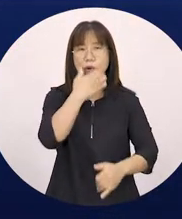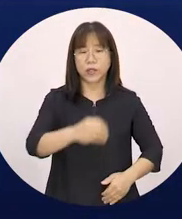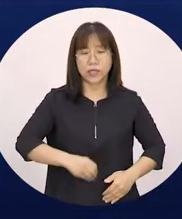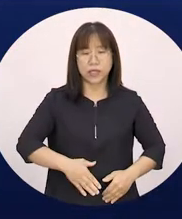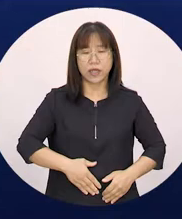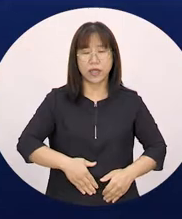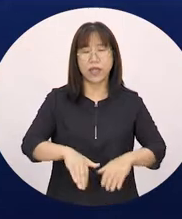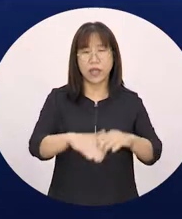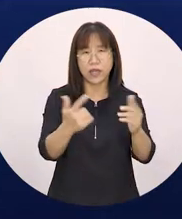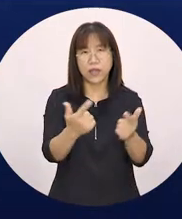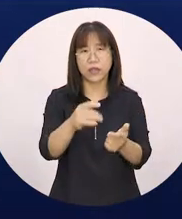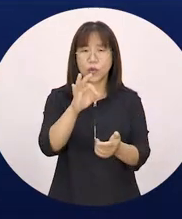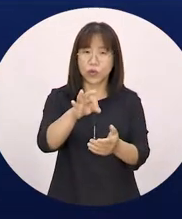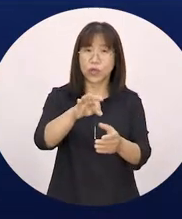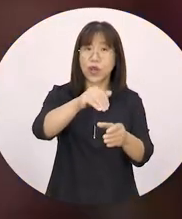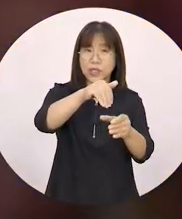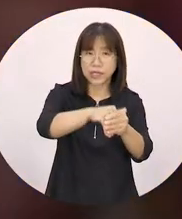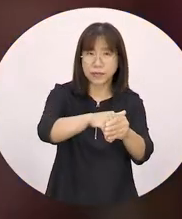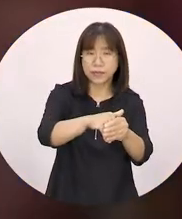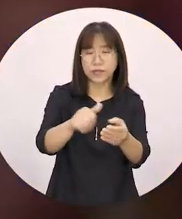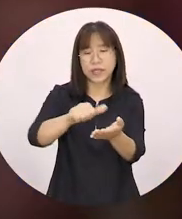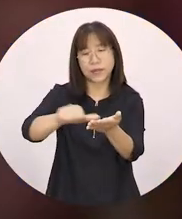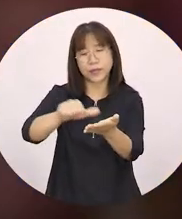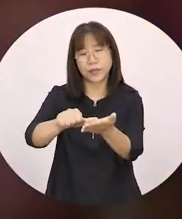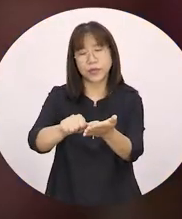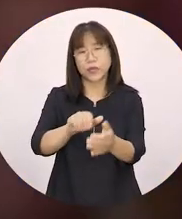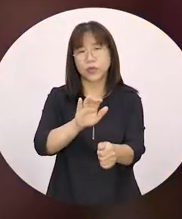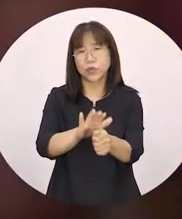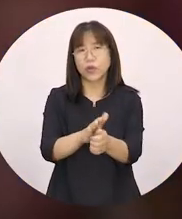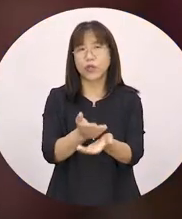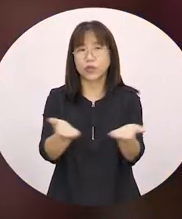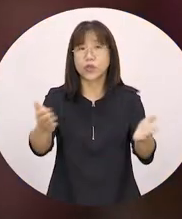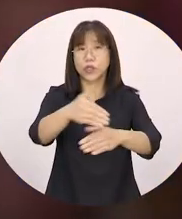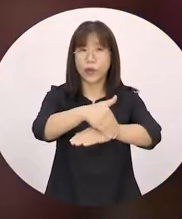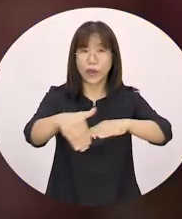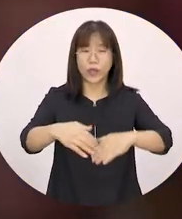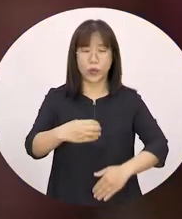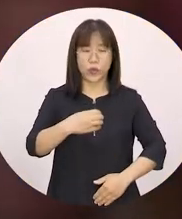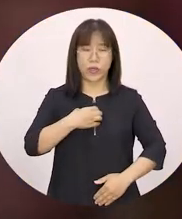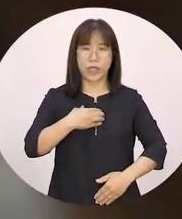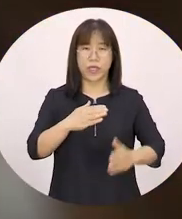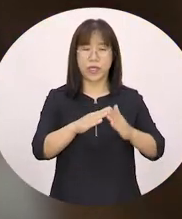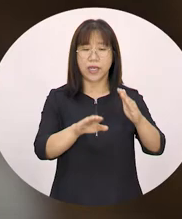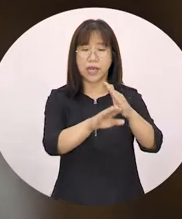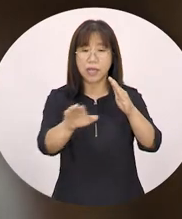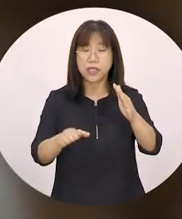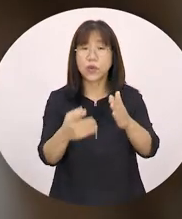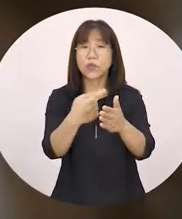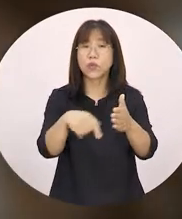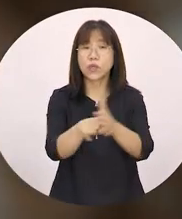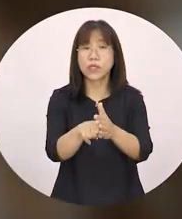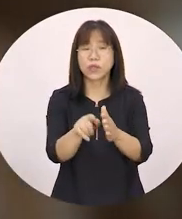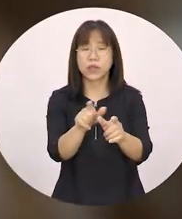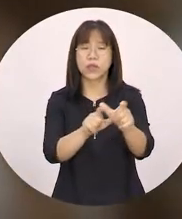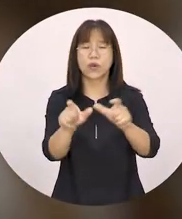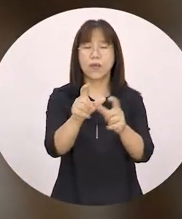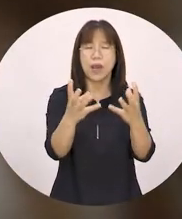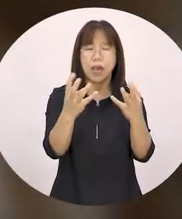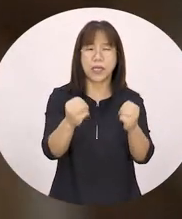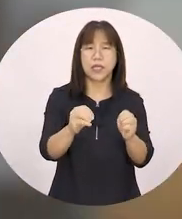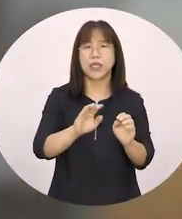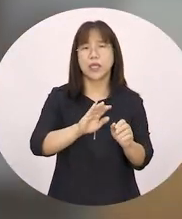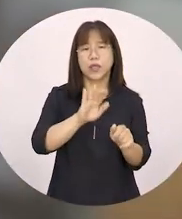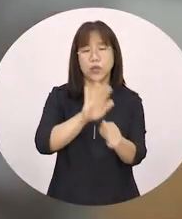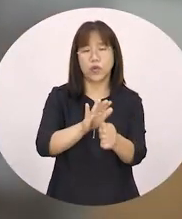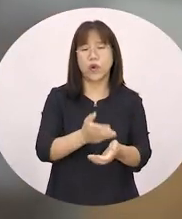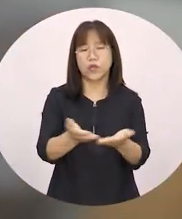성품을 지원합니다. 특히 올해는 코로나19 상황에 따라 위기가구 지원 신규 사업을 신설해 지난해보다